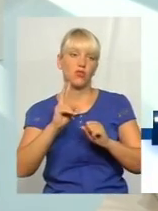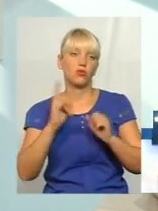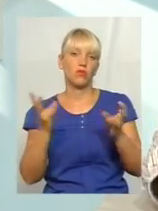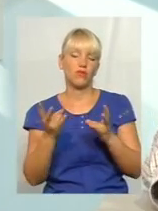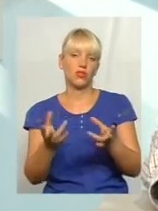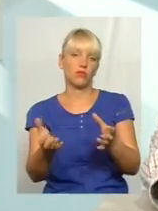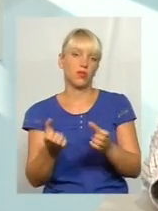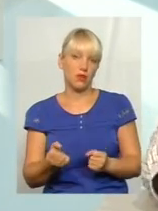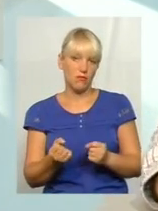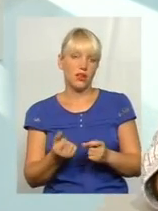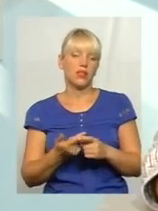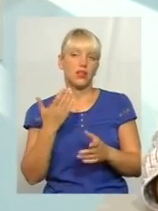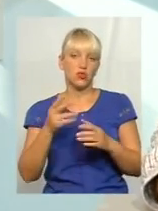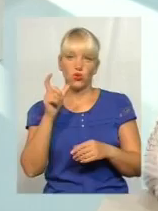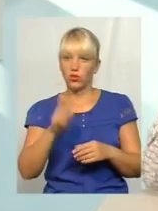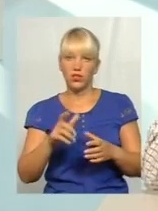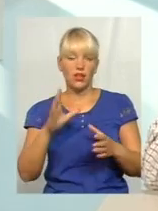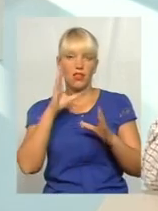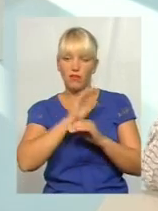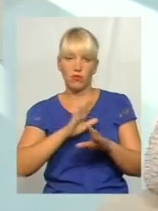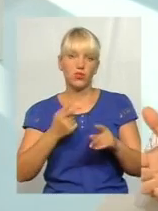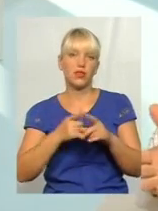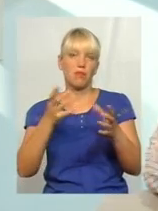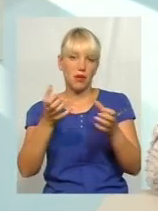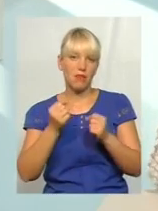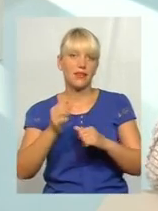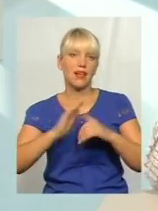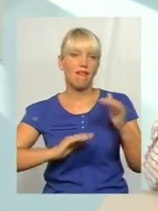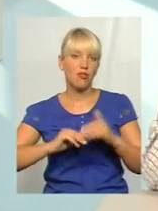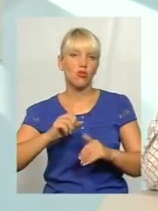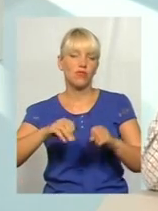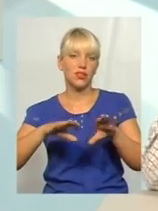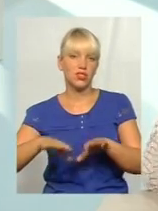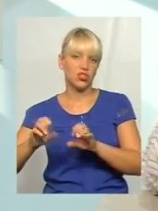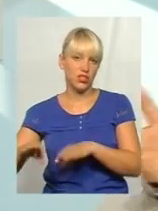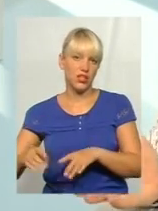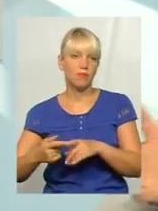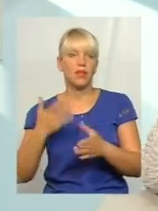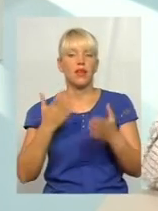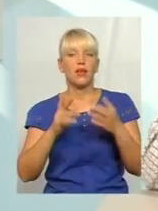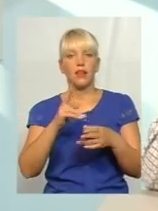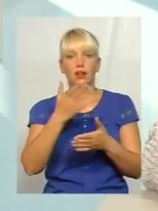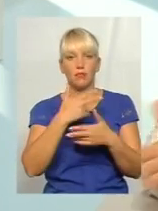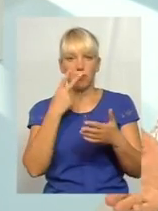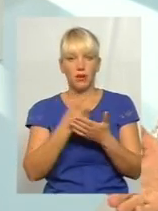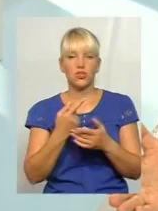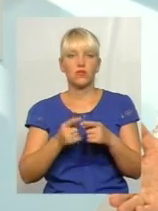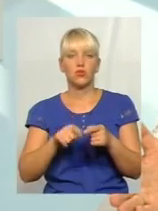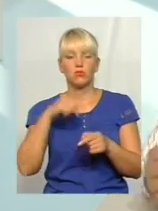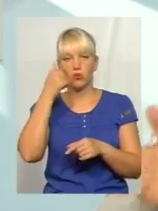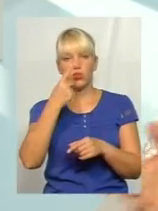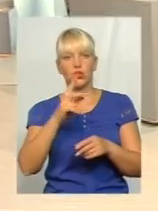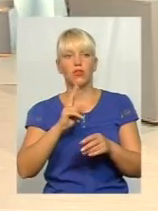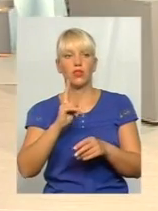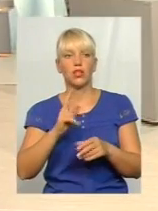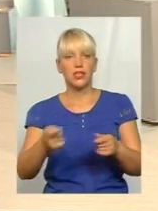міри то естьсть якщо людина не впорується приймати кадрові рішення і як ми бачимо цього року там одного викладача садочка